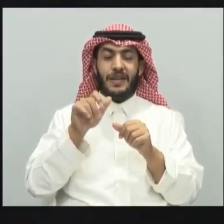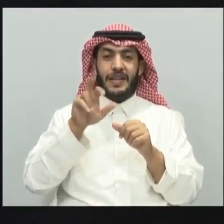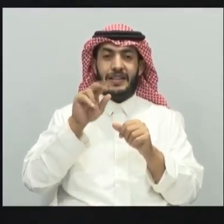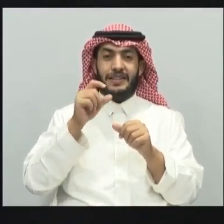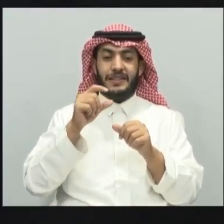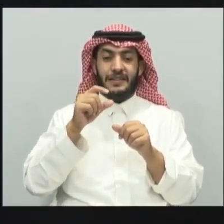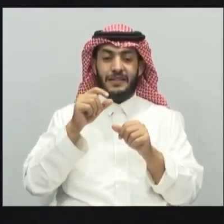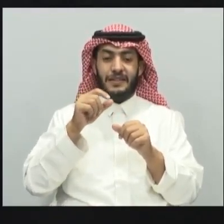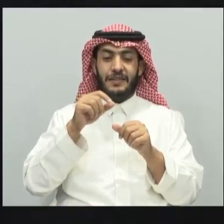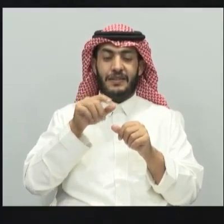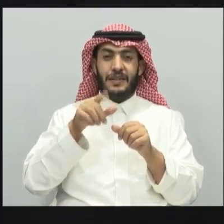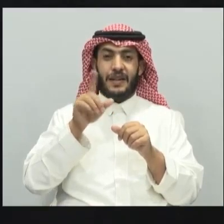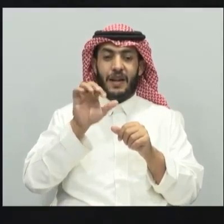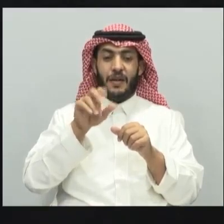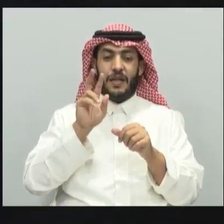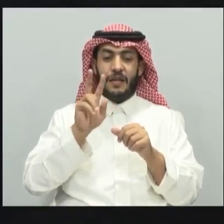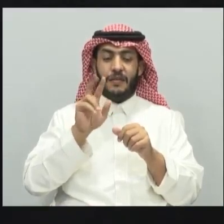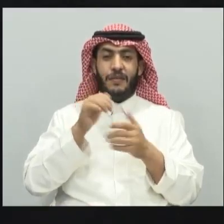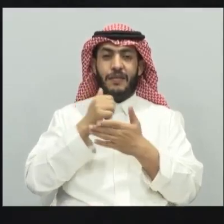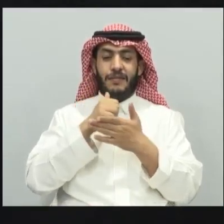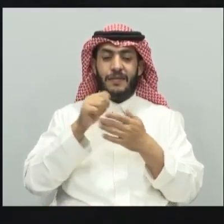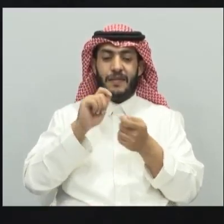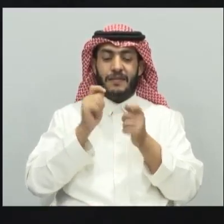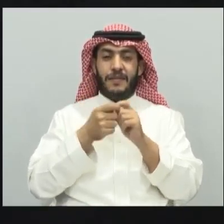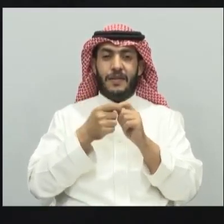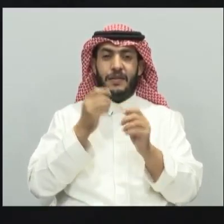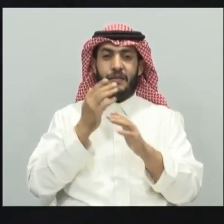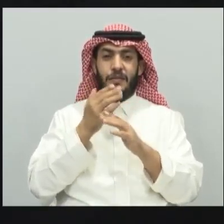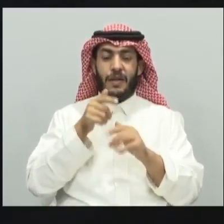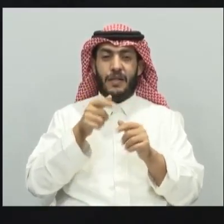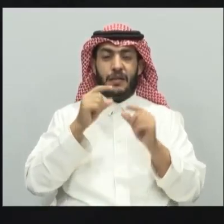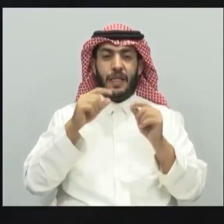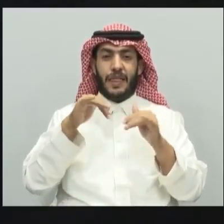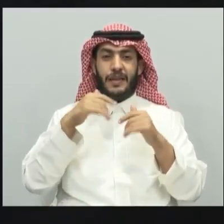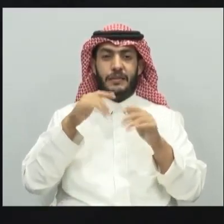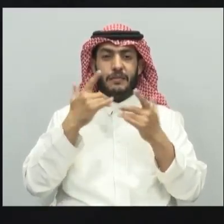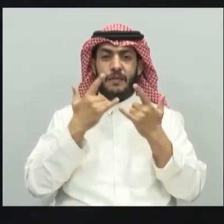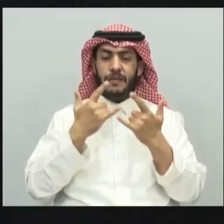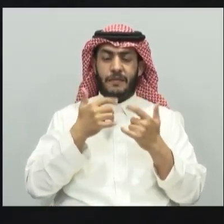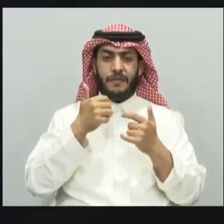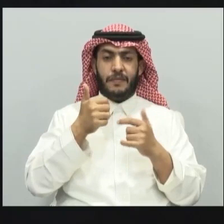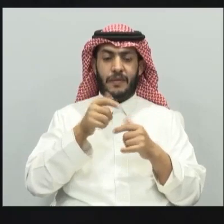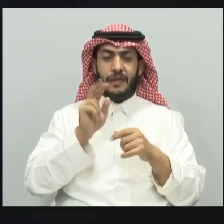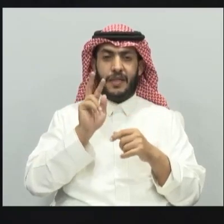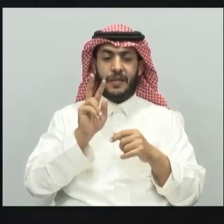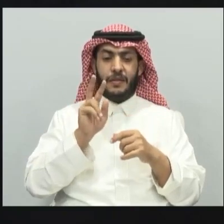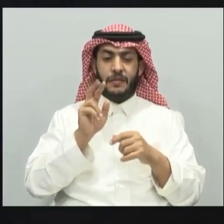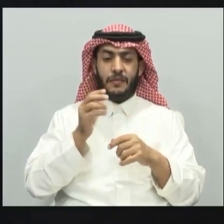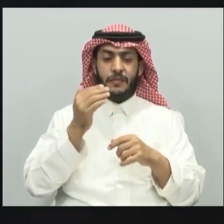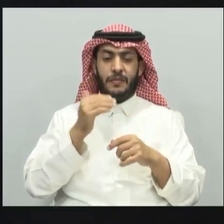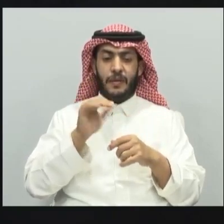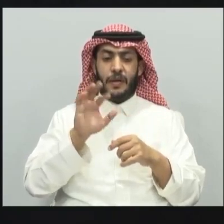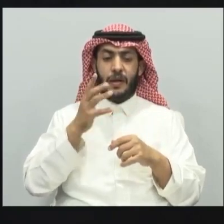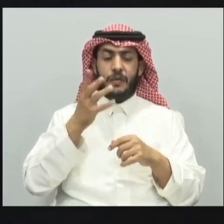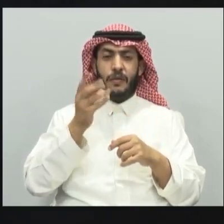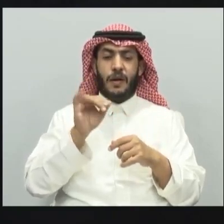هناك هذا الراوي الكذاب ي قطوه حتى يوهموا ان الاسناد سليم من هذا الكذاب او محمد